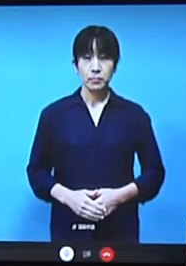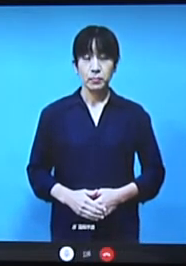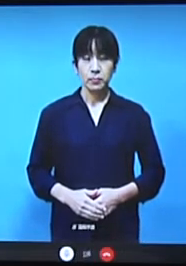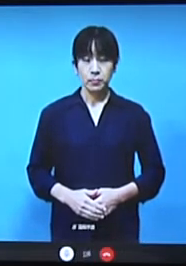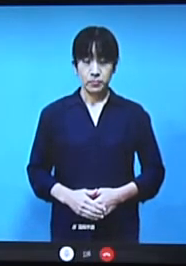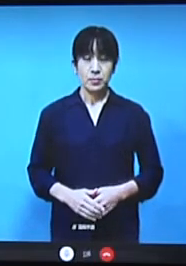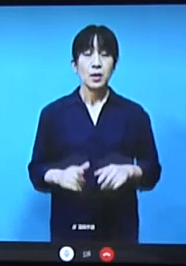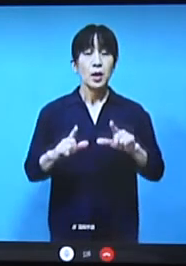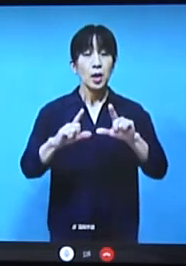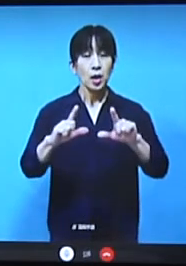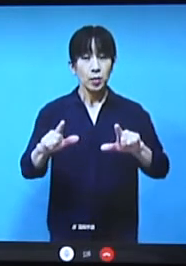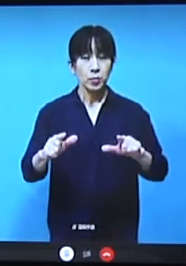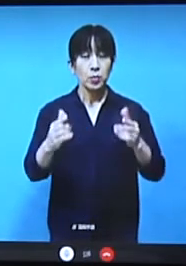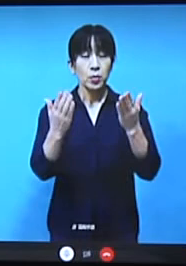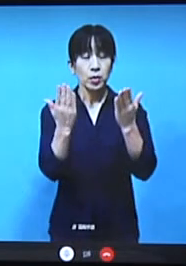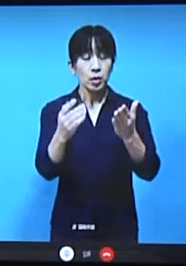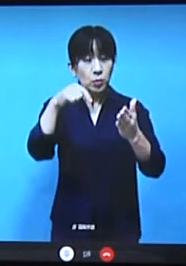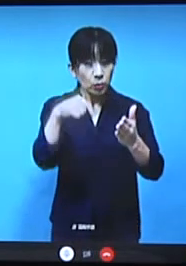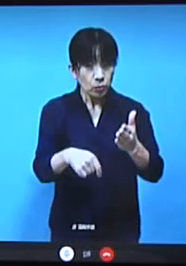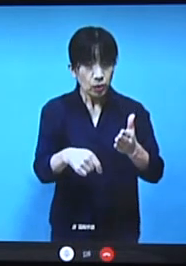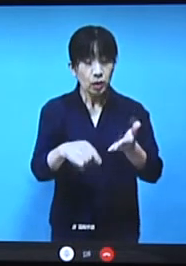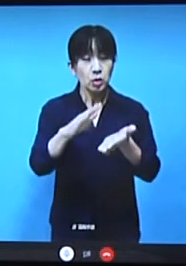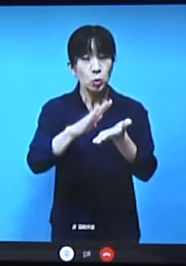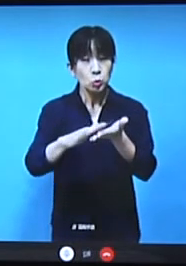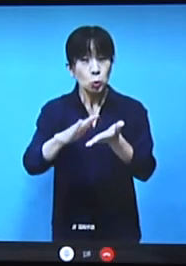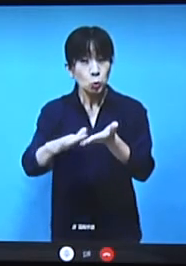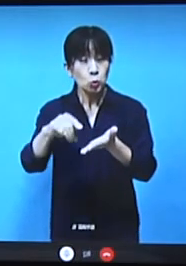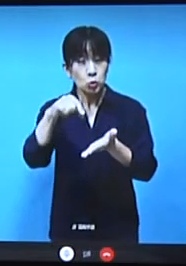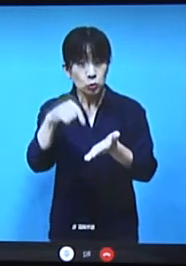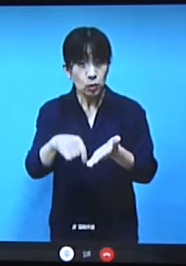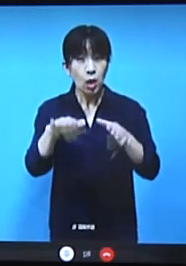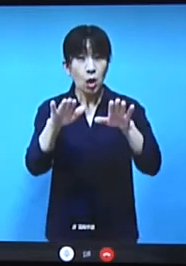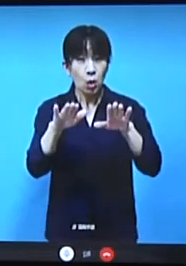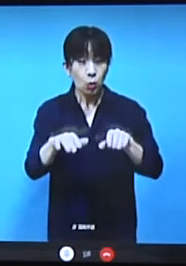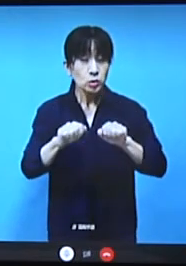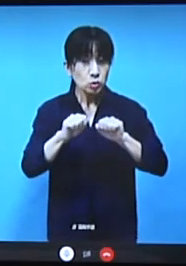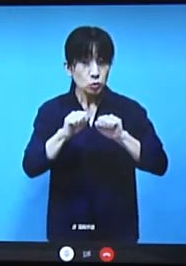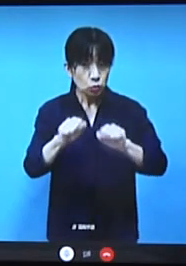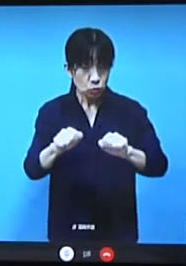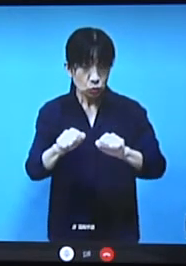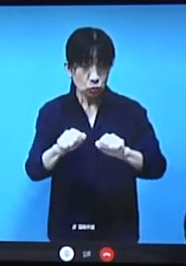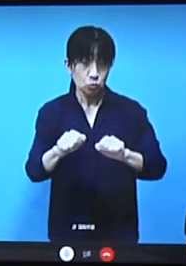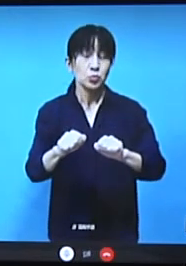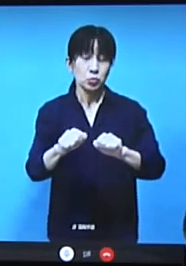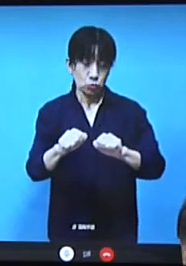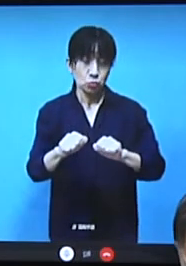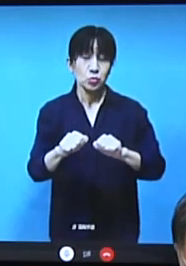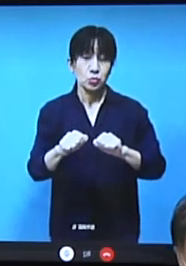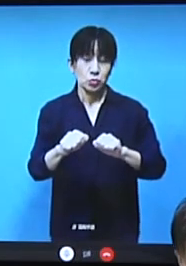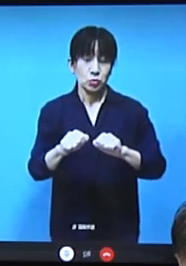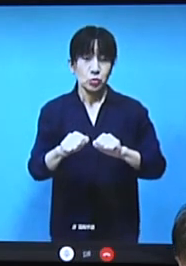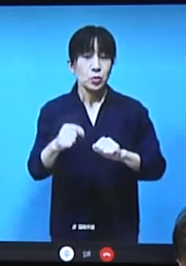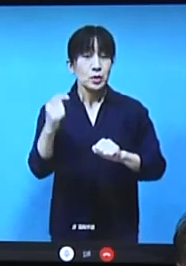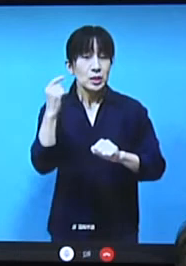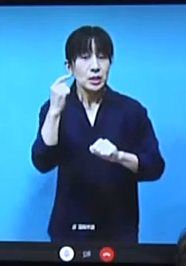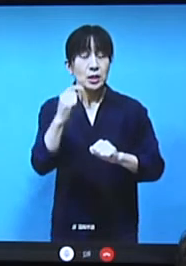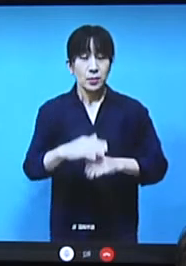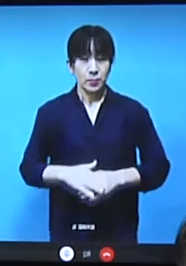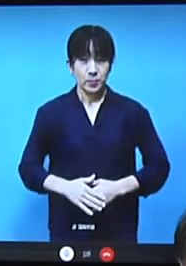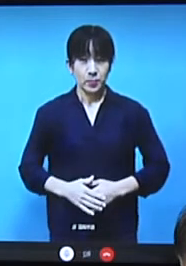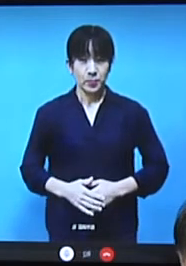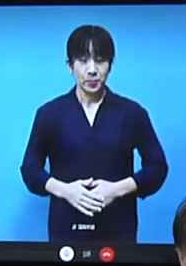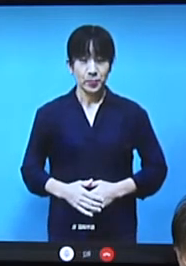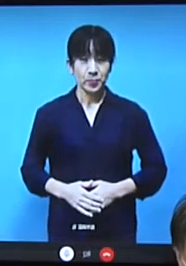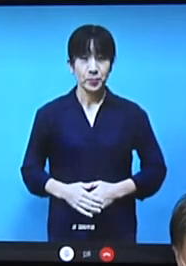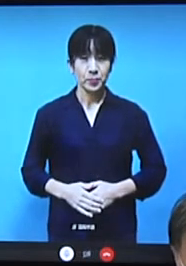校舎内の消毒については、本日行うというふうに金沢市さんの方から発表がございます。